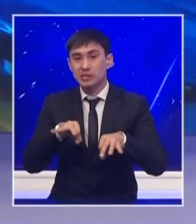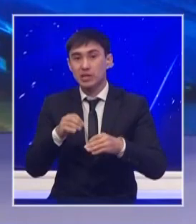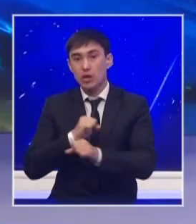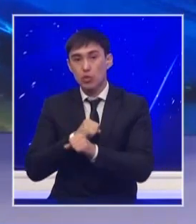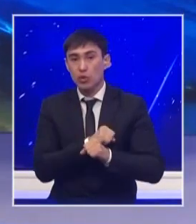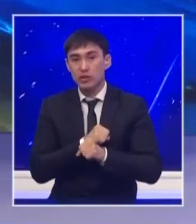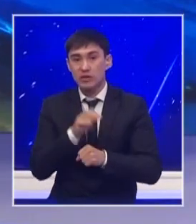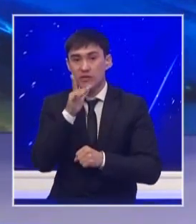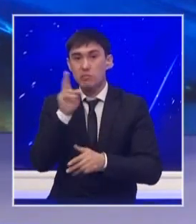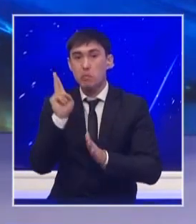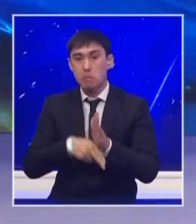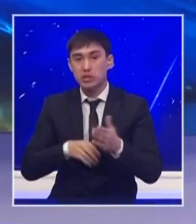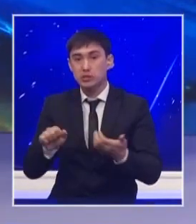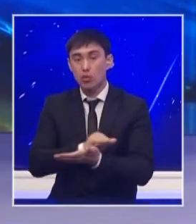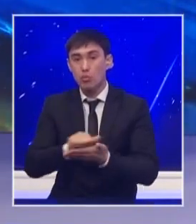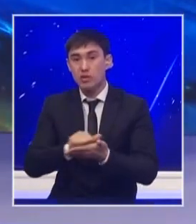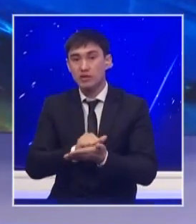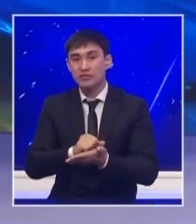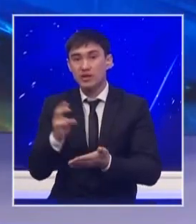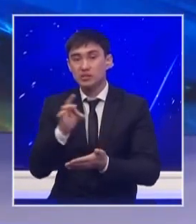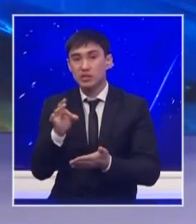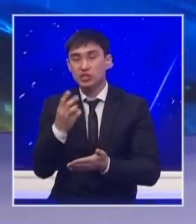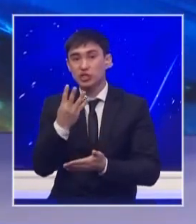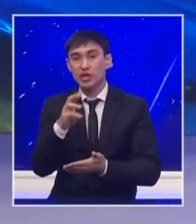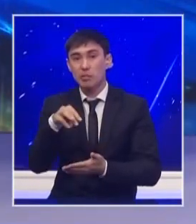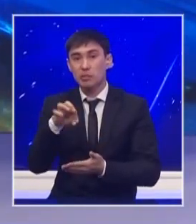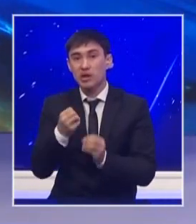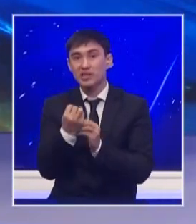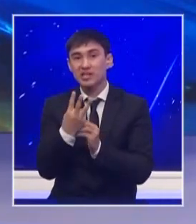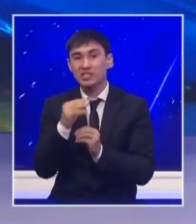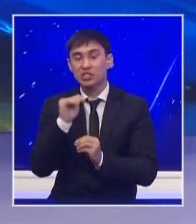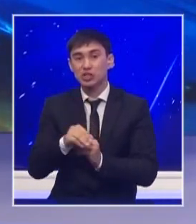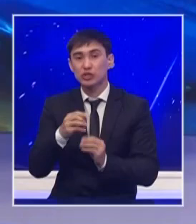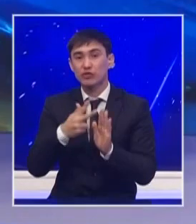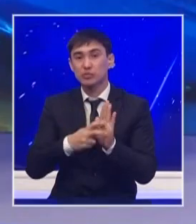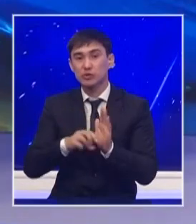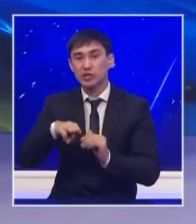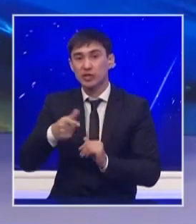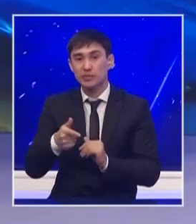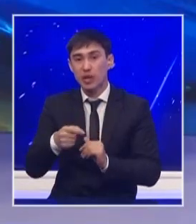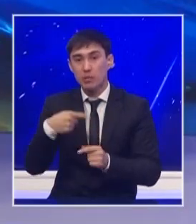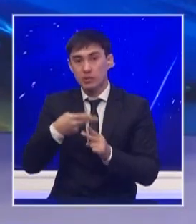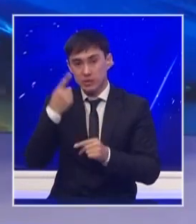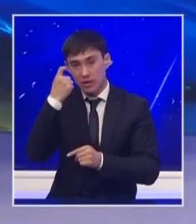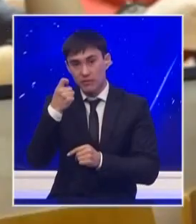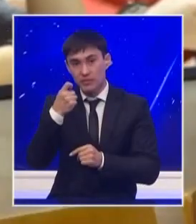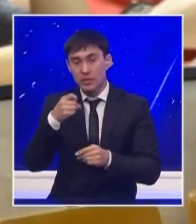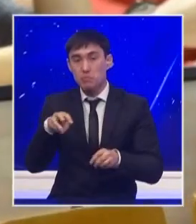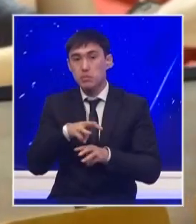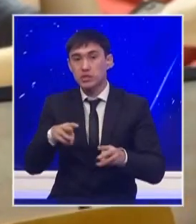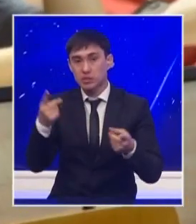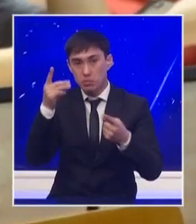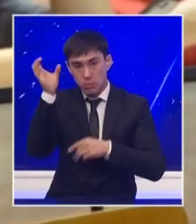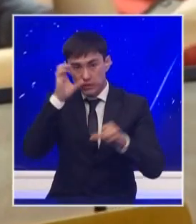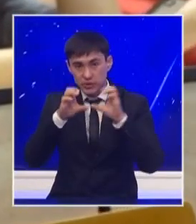без подтверждающих документов в размере четырех МРП то есть 13800 тенге об этом заявил на коллегии министр